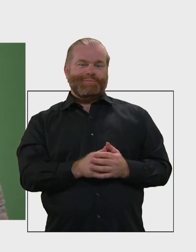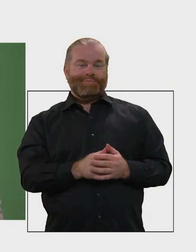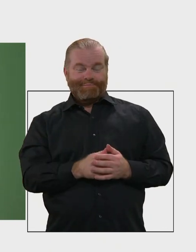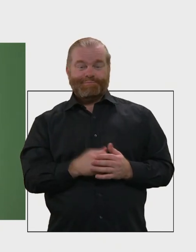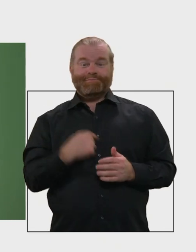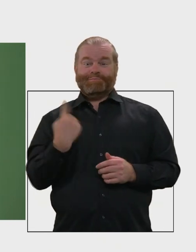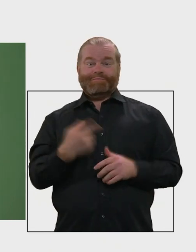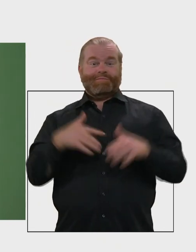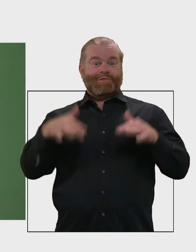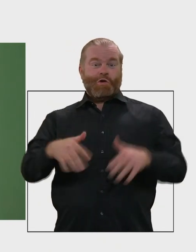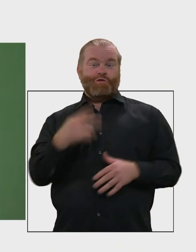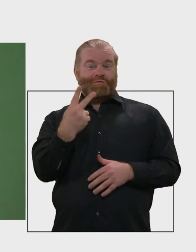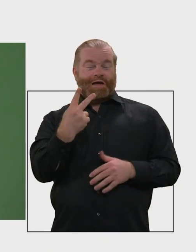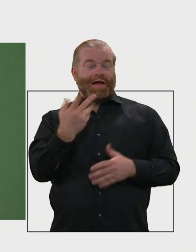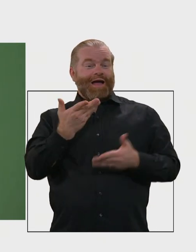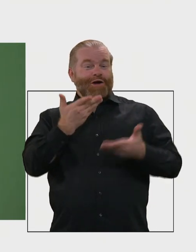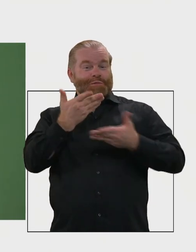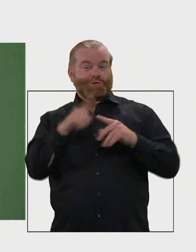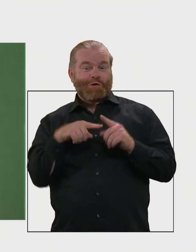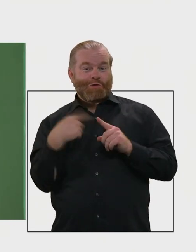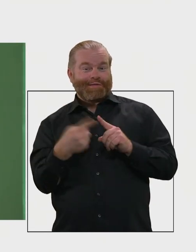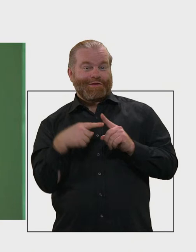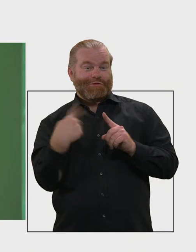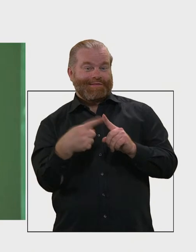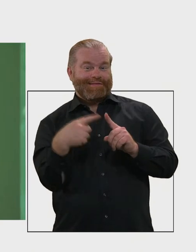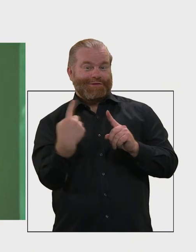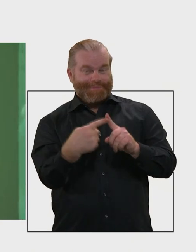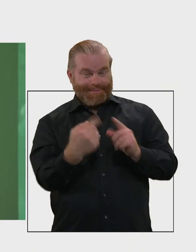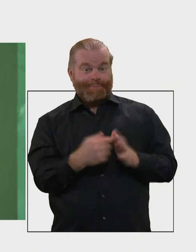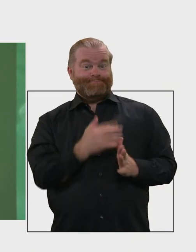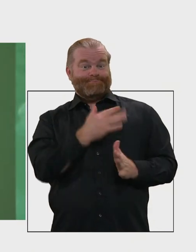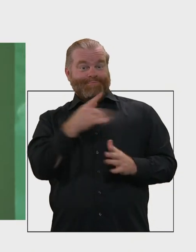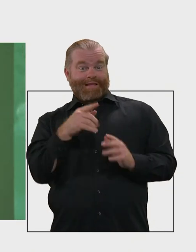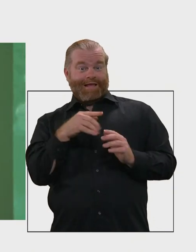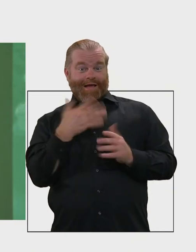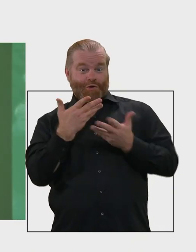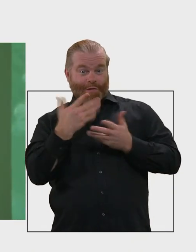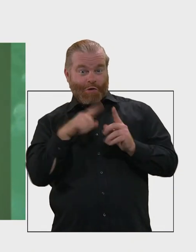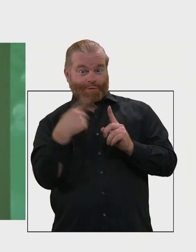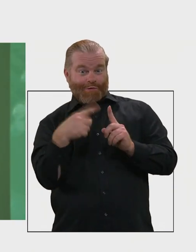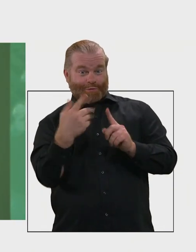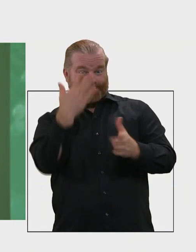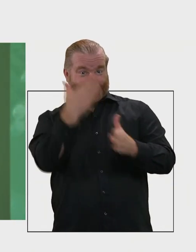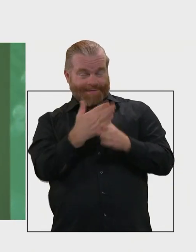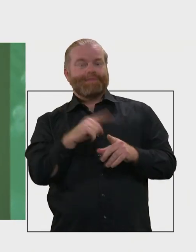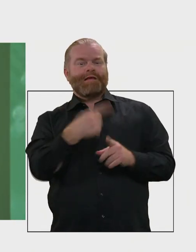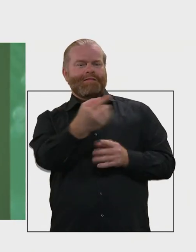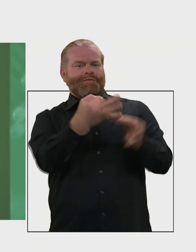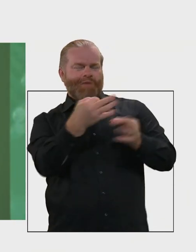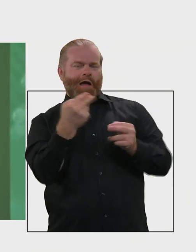Gesprächsrunde werden wir eure Fragen dann beantworten. Also ich sage es gerne nochmal,